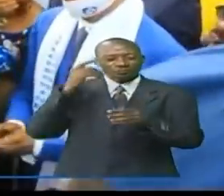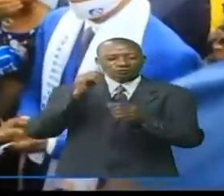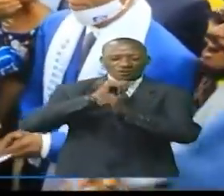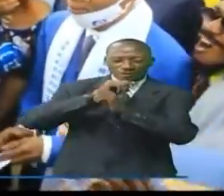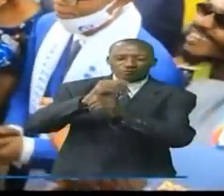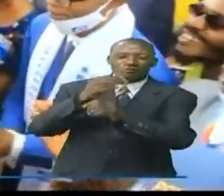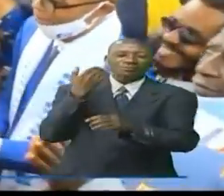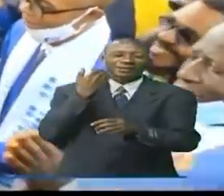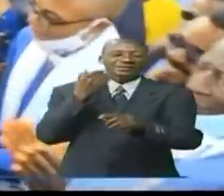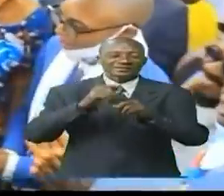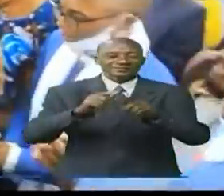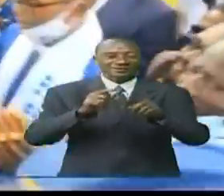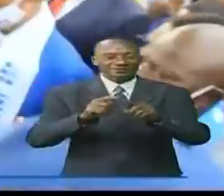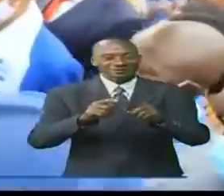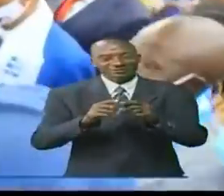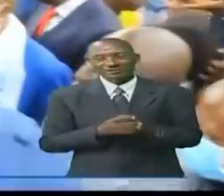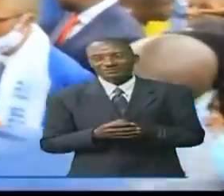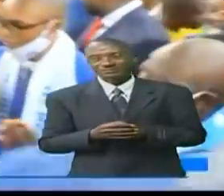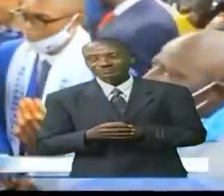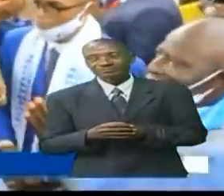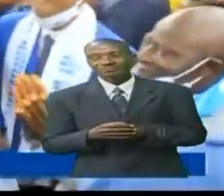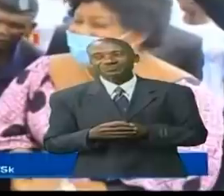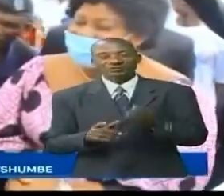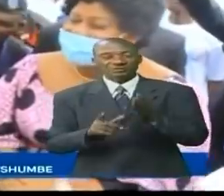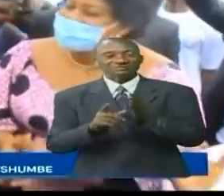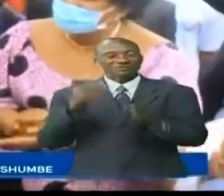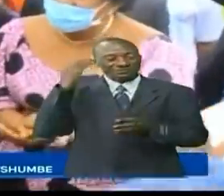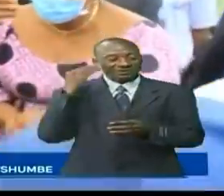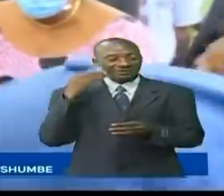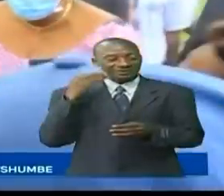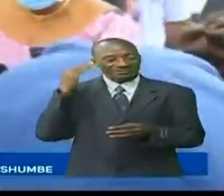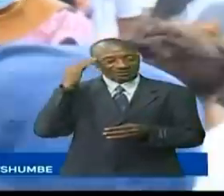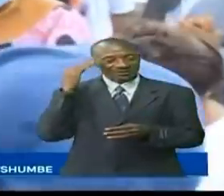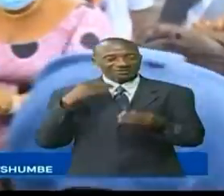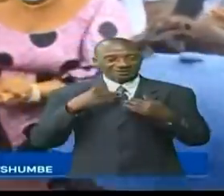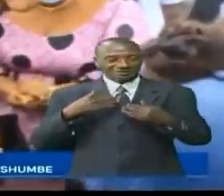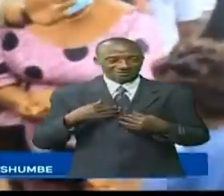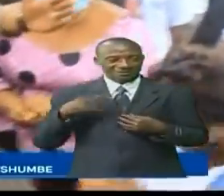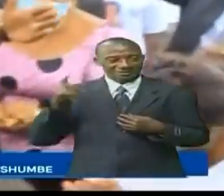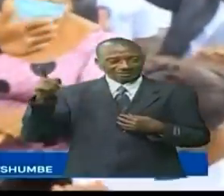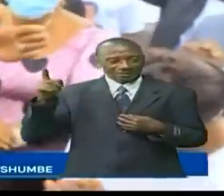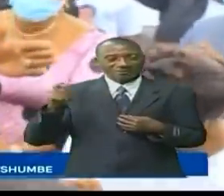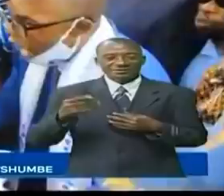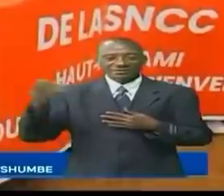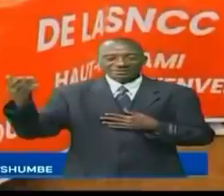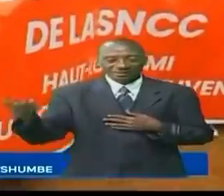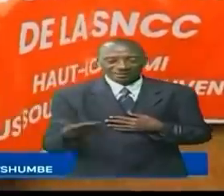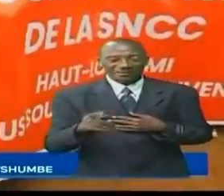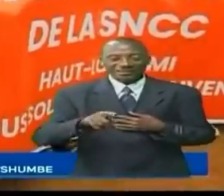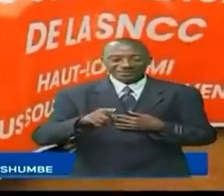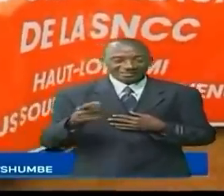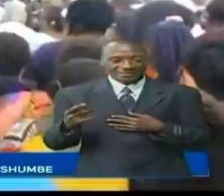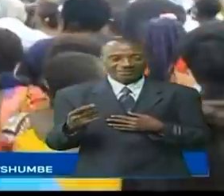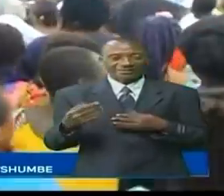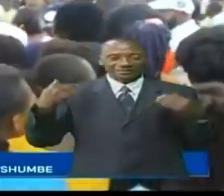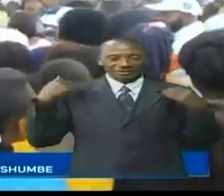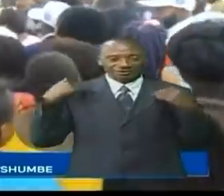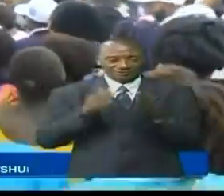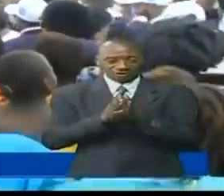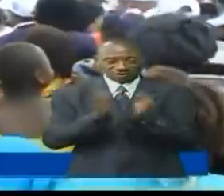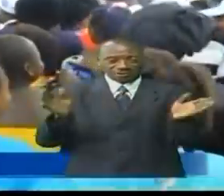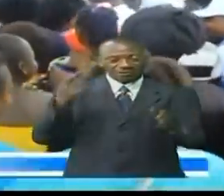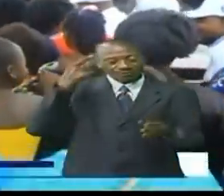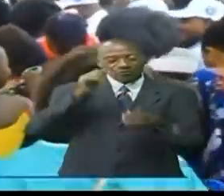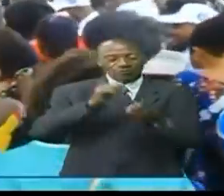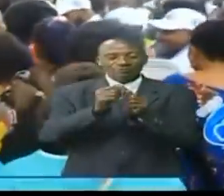l'aéroport, la vice-ministre de la Santé publique a été accueillie par Julie Banzawangoy, commissaire générale en charge de la santé